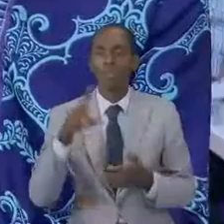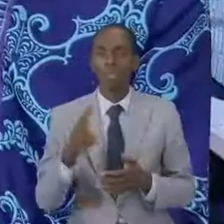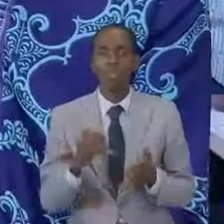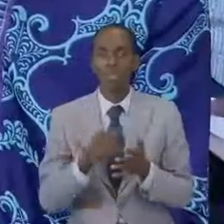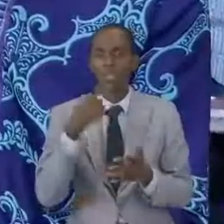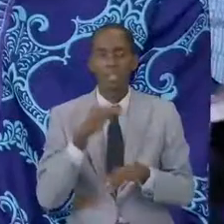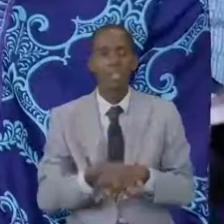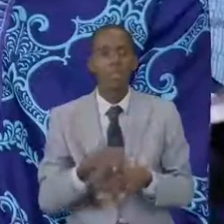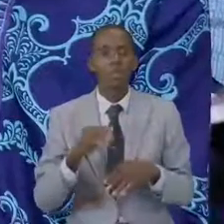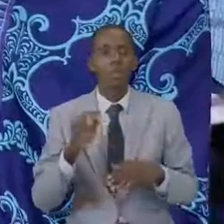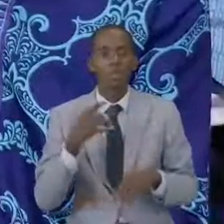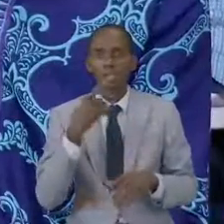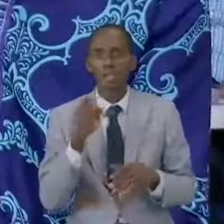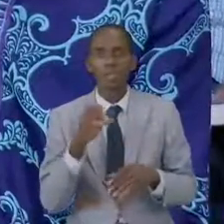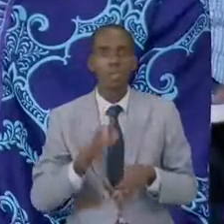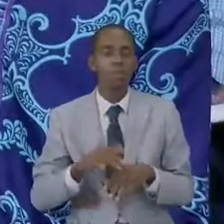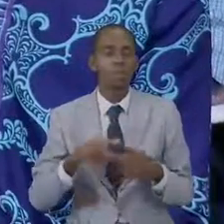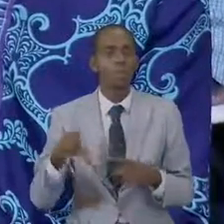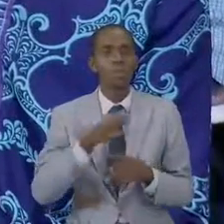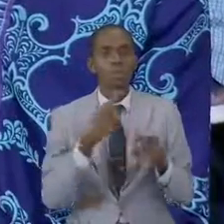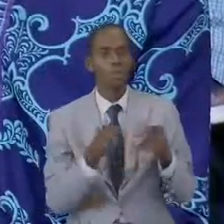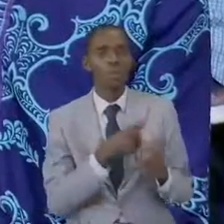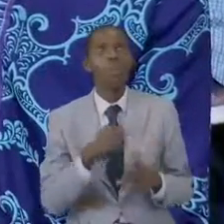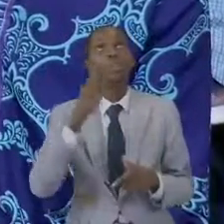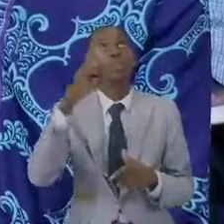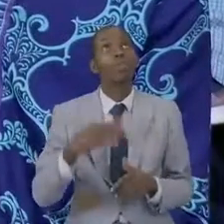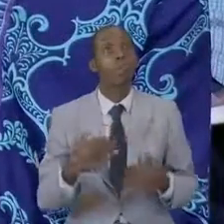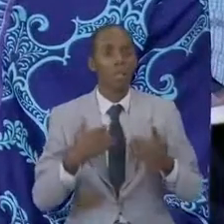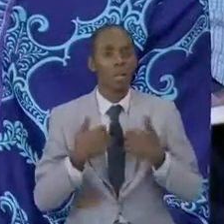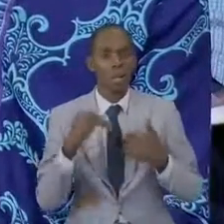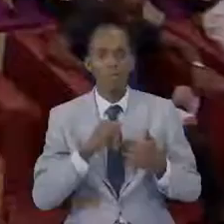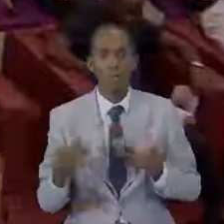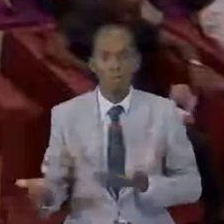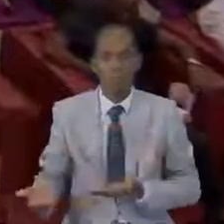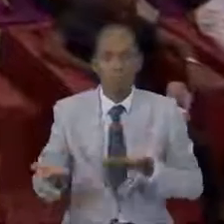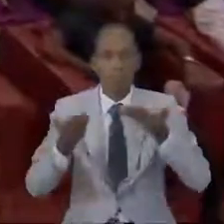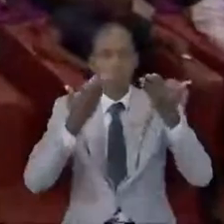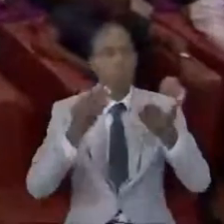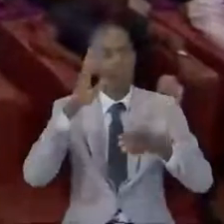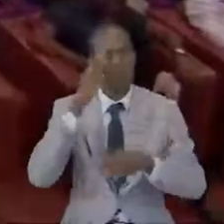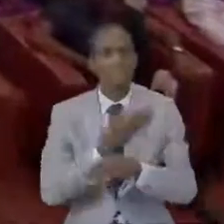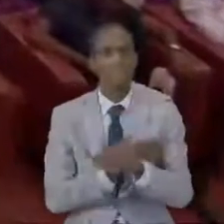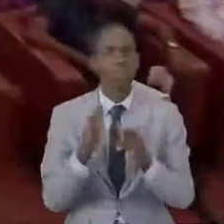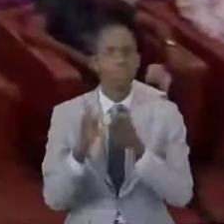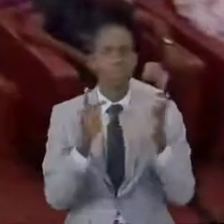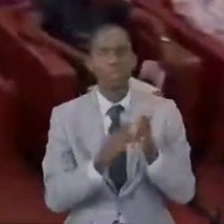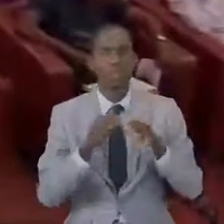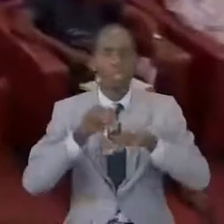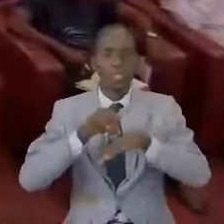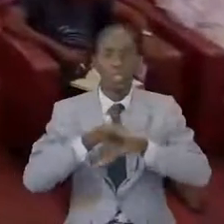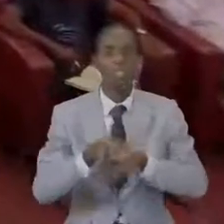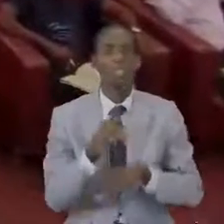le verset 26 c'est à VOUS premièrement que Dieu ayant suscité son serviteur